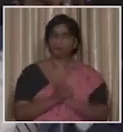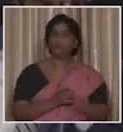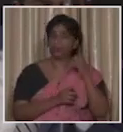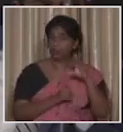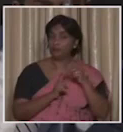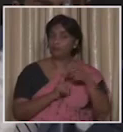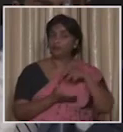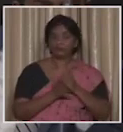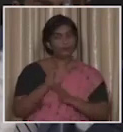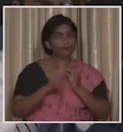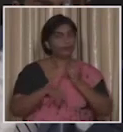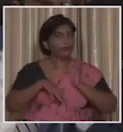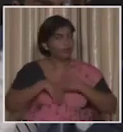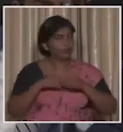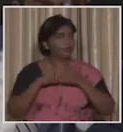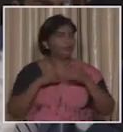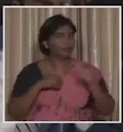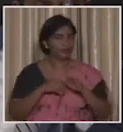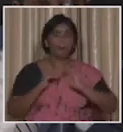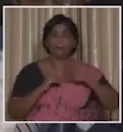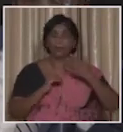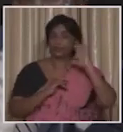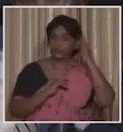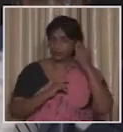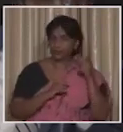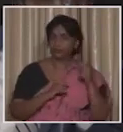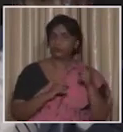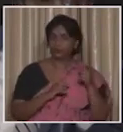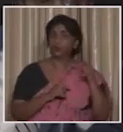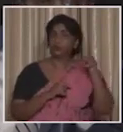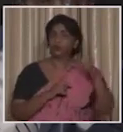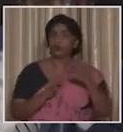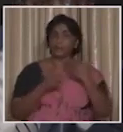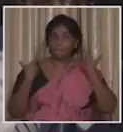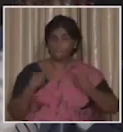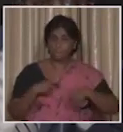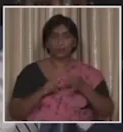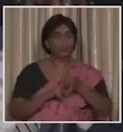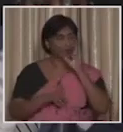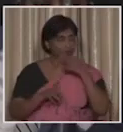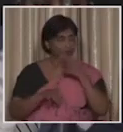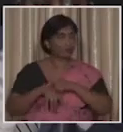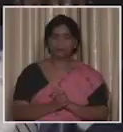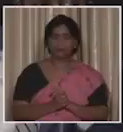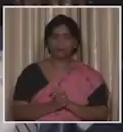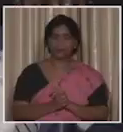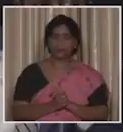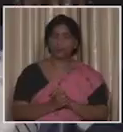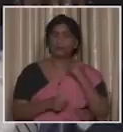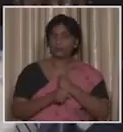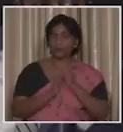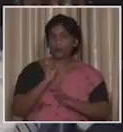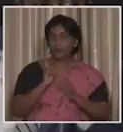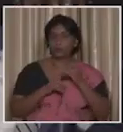නිසා පළාත් සභාව යම දුර දරන කාලෙදි දෙපසුව විශේෂයෙන්ම එතුමා මහින්ද රාජපක්ෂ ජනාධිපතිතුමාගේ කාලය තුලදී රාජ්‍ය අමිත